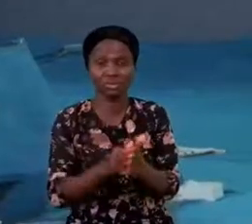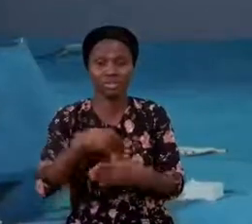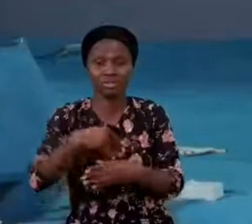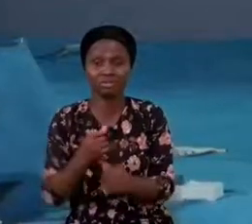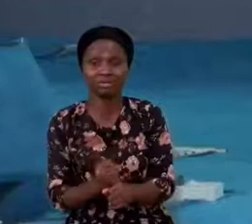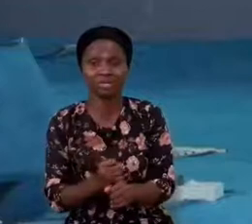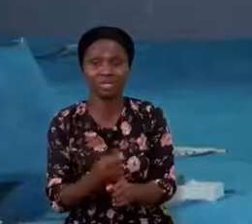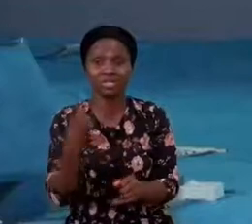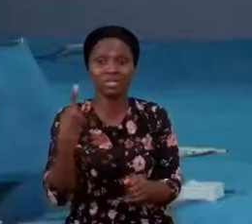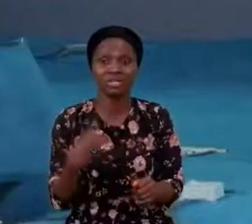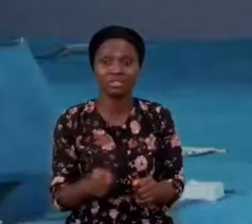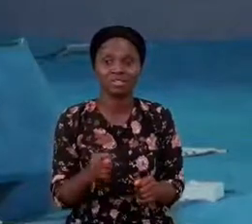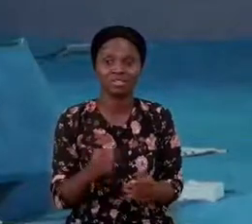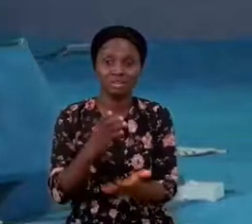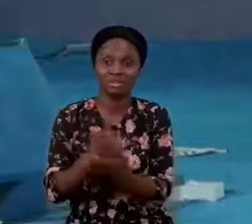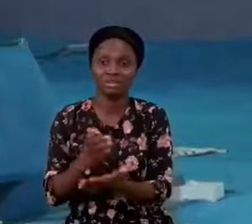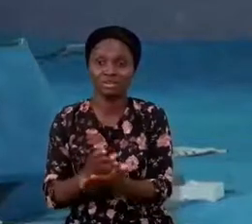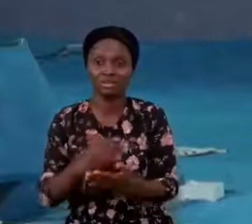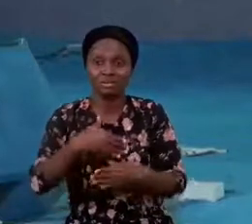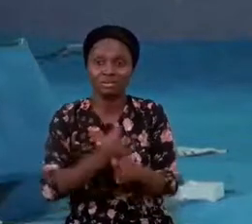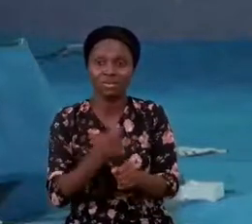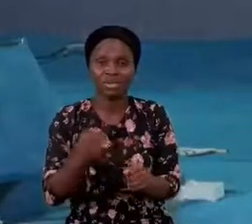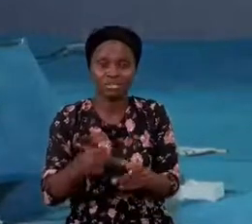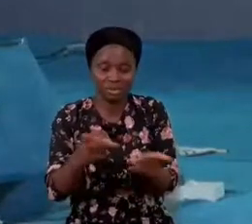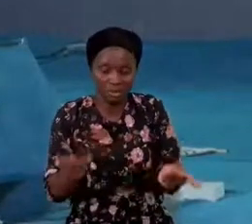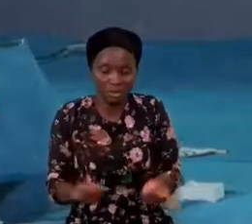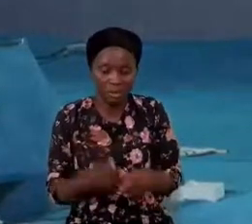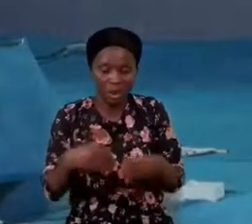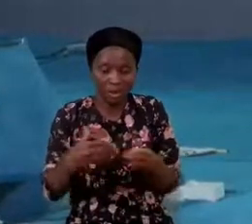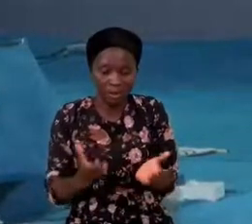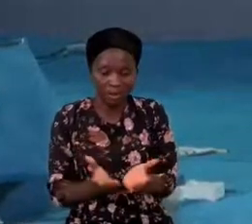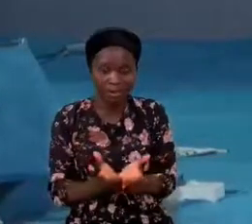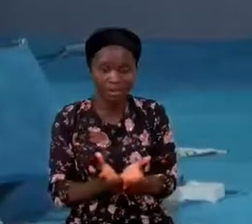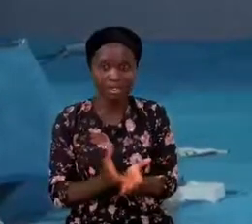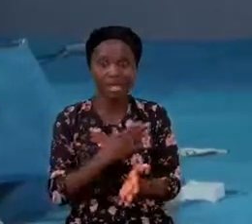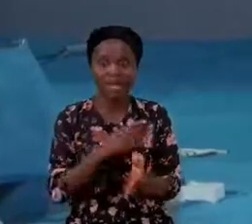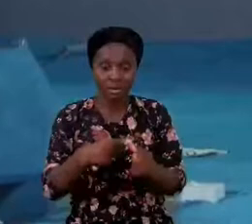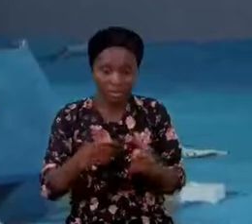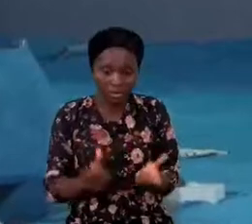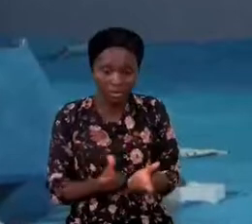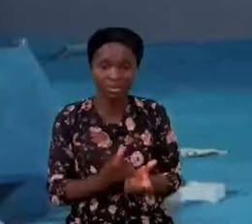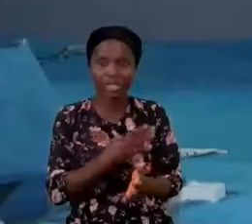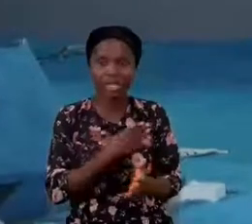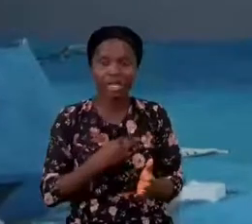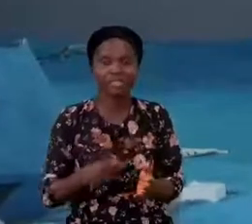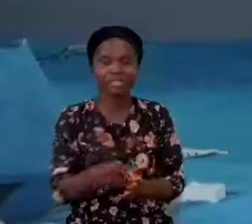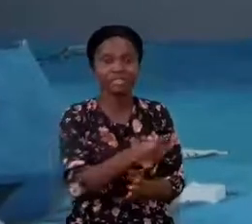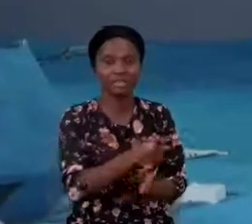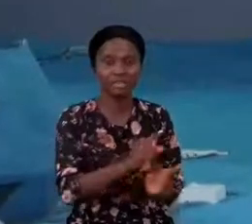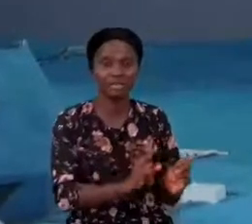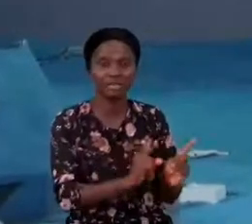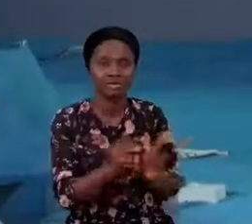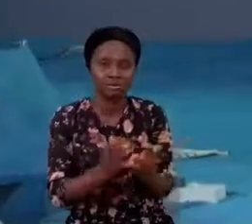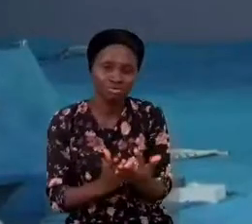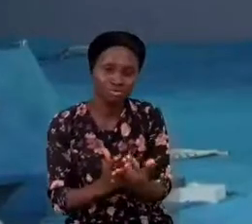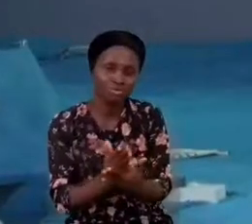l'argile et ils suivent le processus de la formation. Regardez cette argile, l'argile-là. Et ils